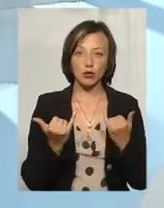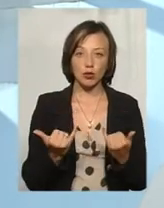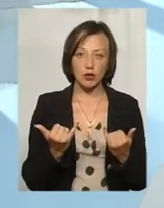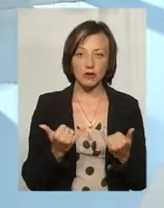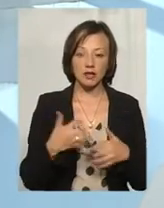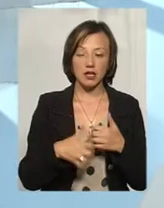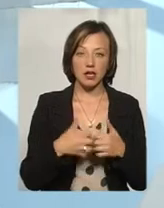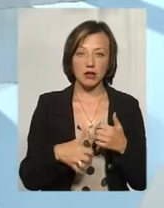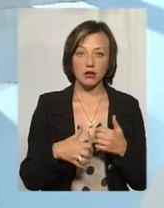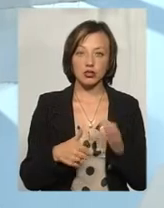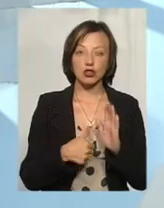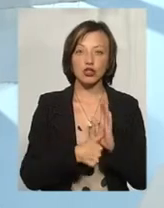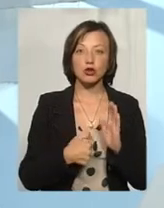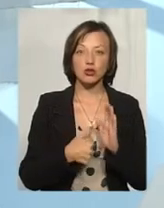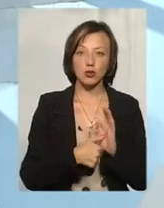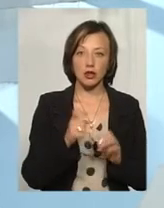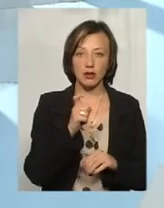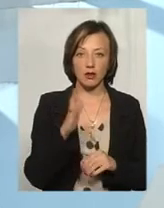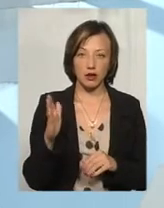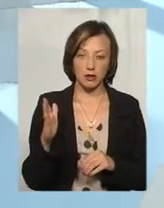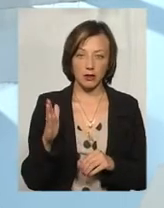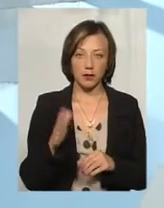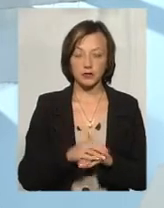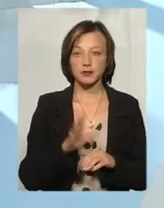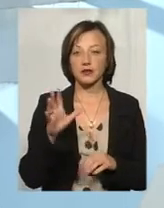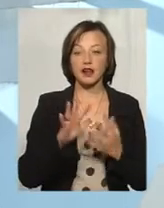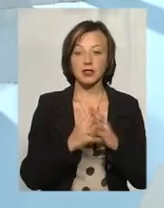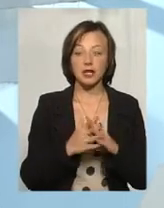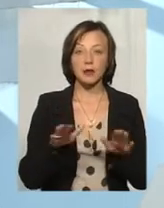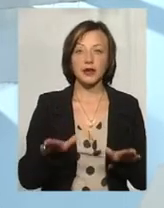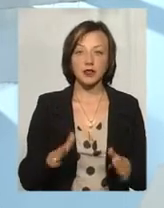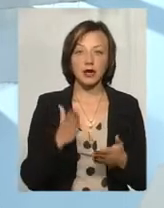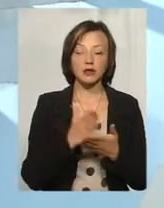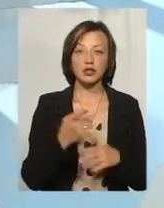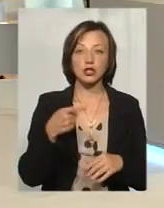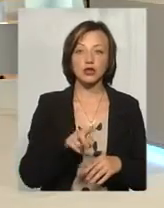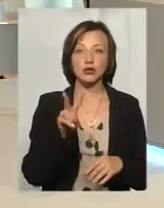в середньому складає 600 хвилин. А в сільській місцевості він складає